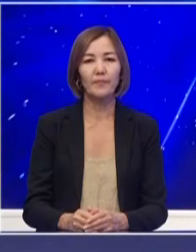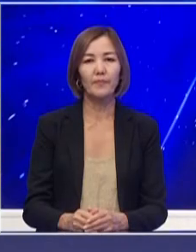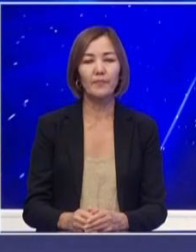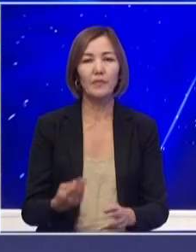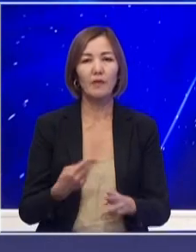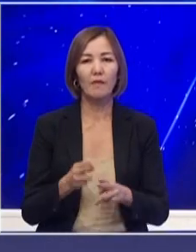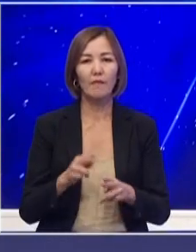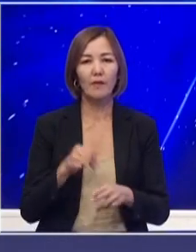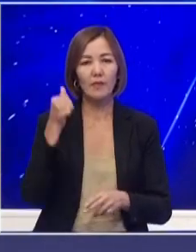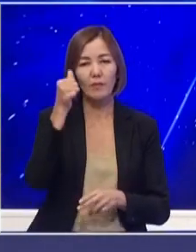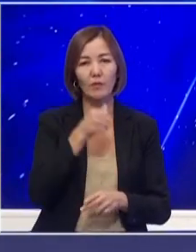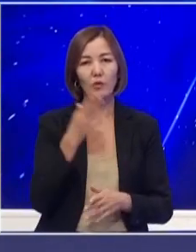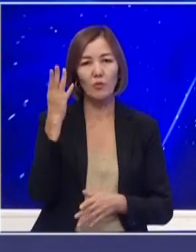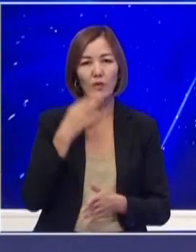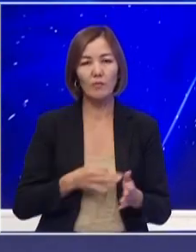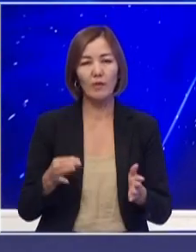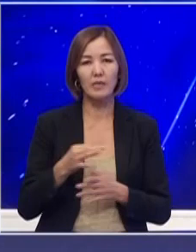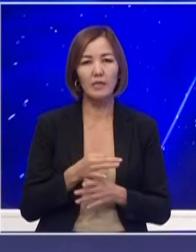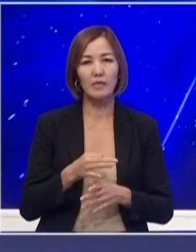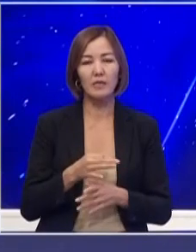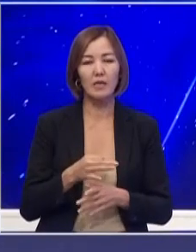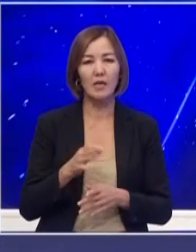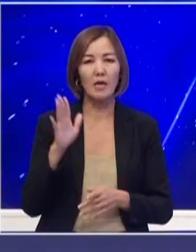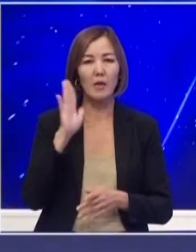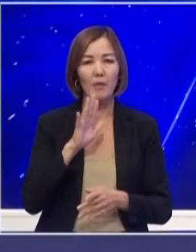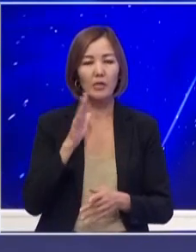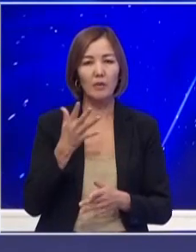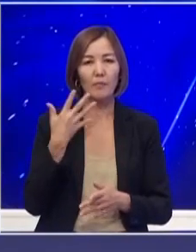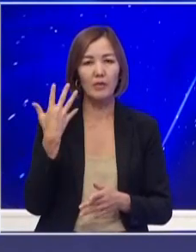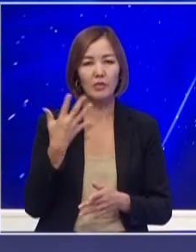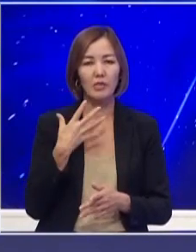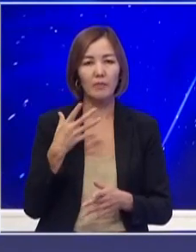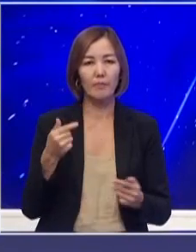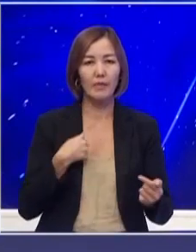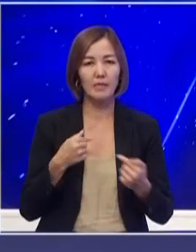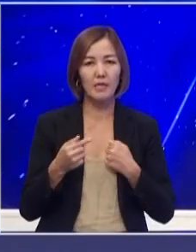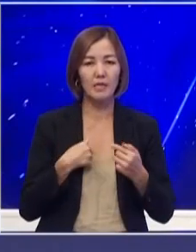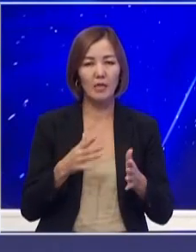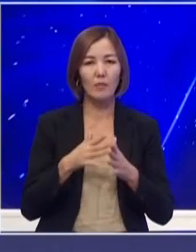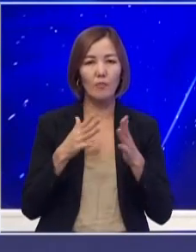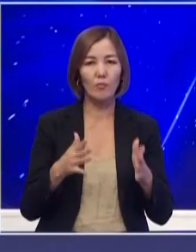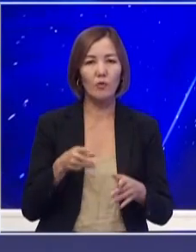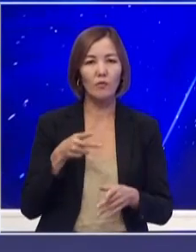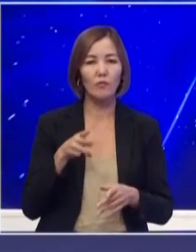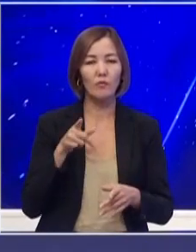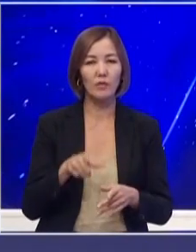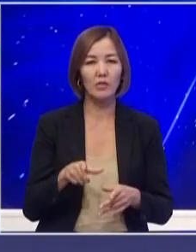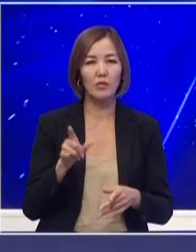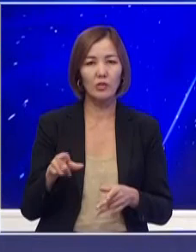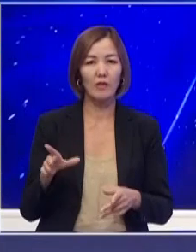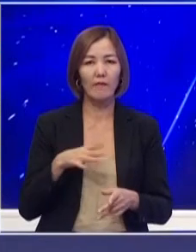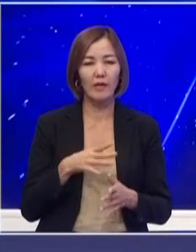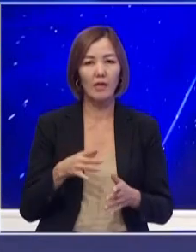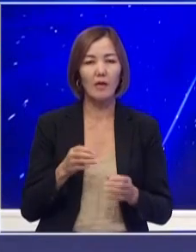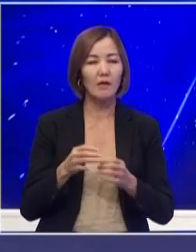В этом году в Алматинской области от укусов бродячих собак и кошек пострадало более 2000 человек. Большинство из них